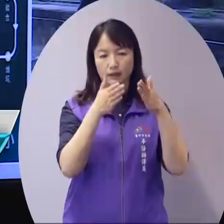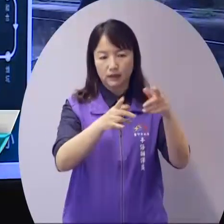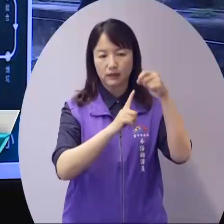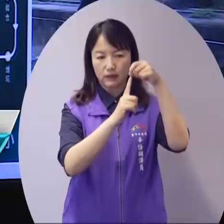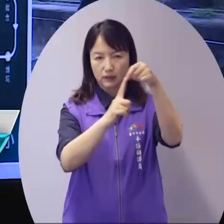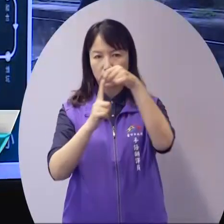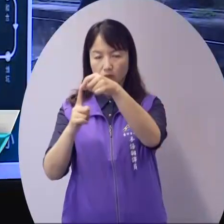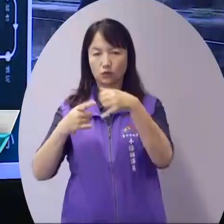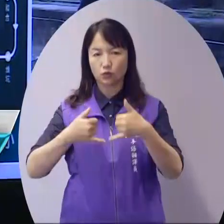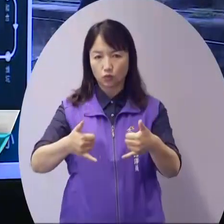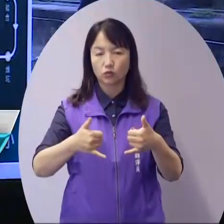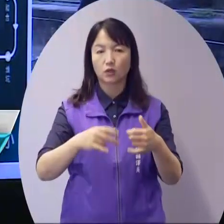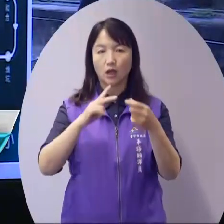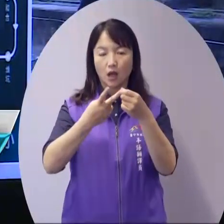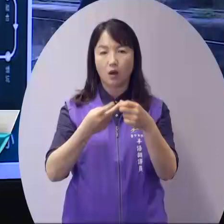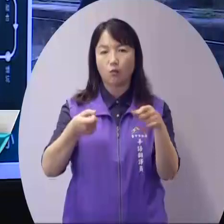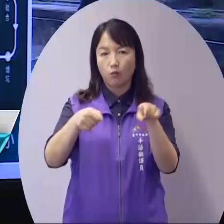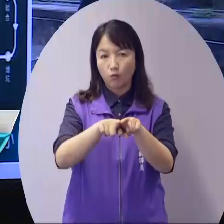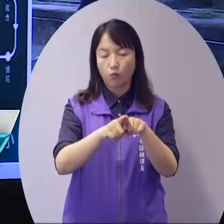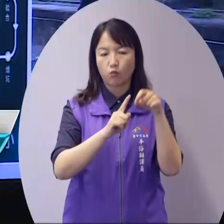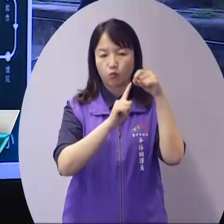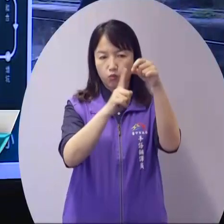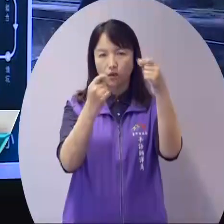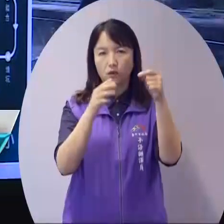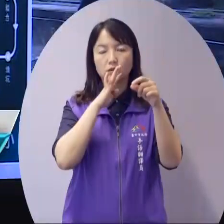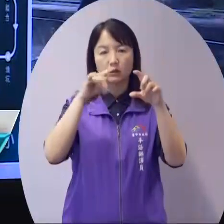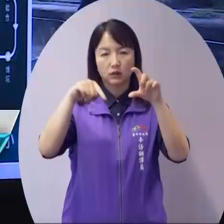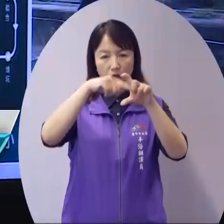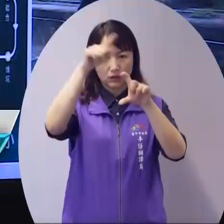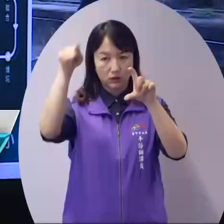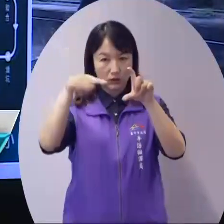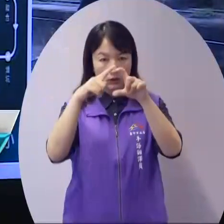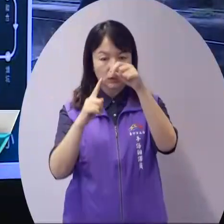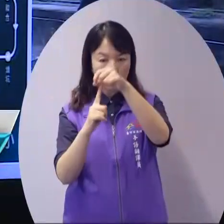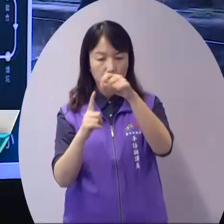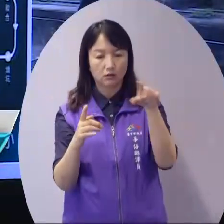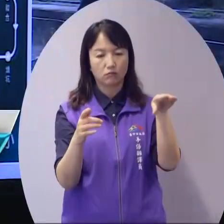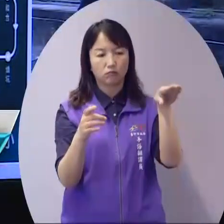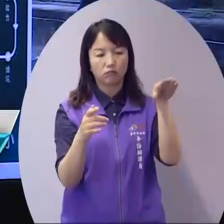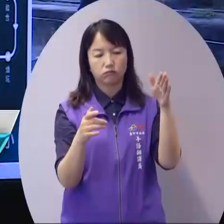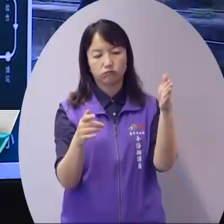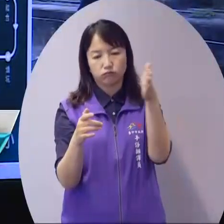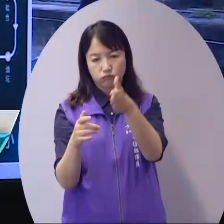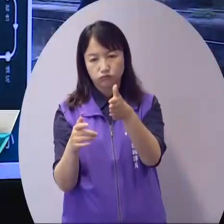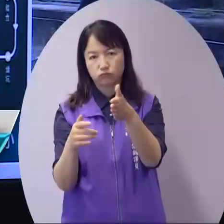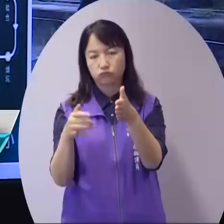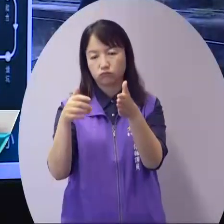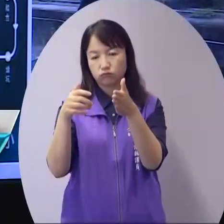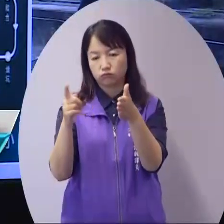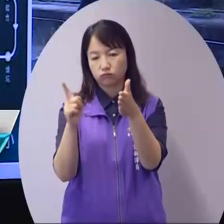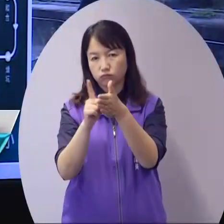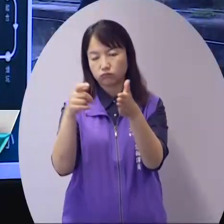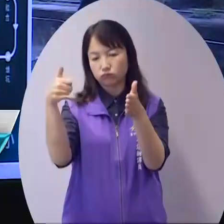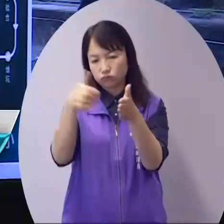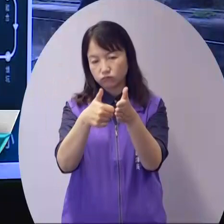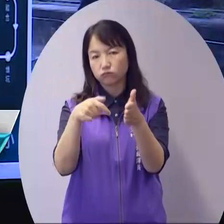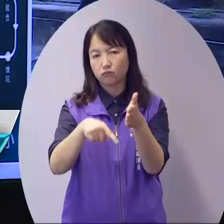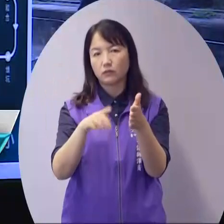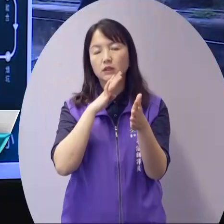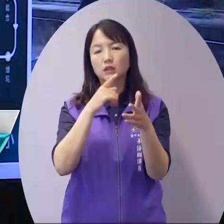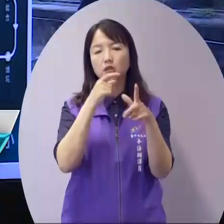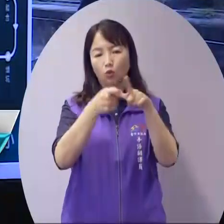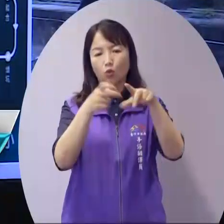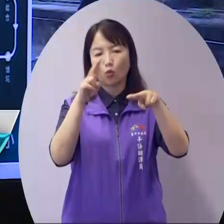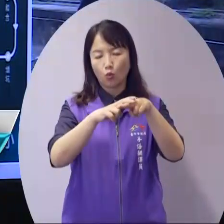方，事实上它也会跟公车一样会靠着站牌停放。那事实上刚才跟大家报过，它就是公共运输的一